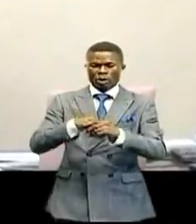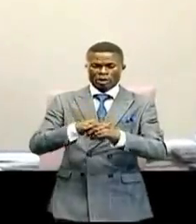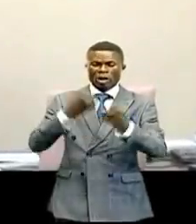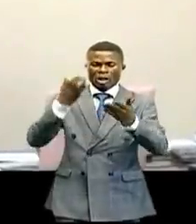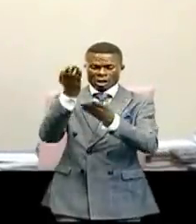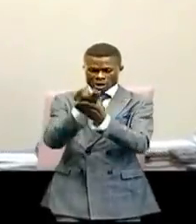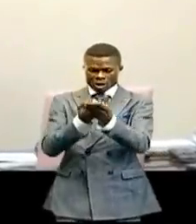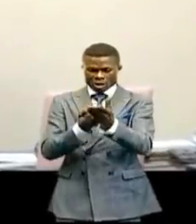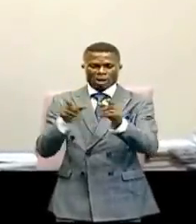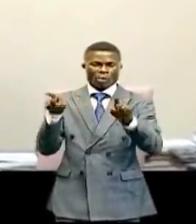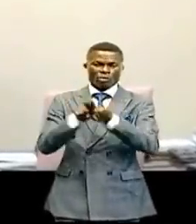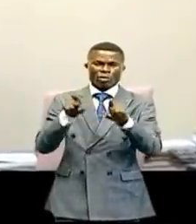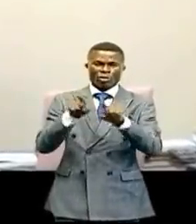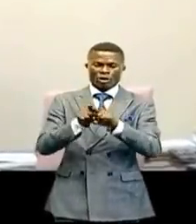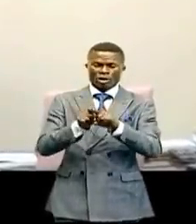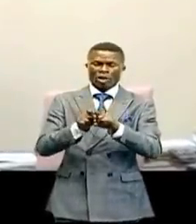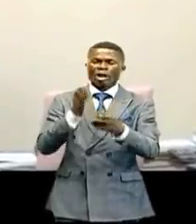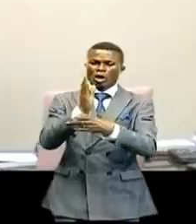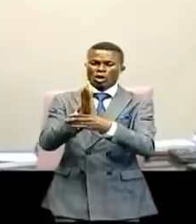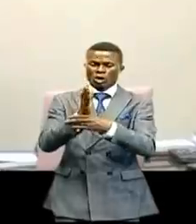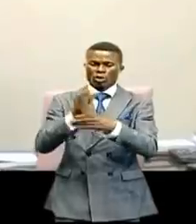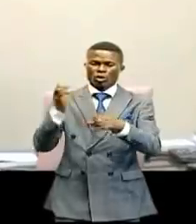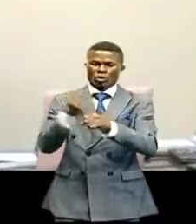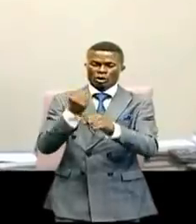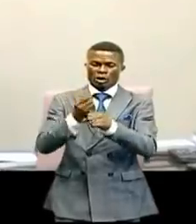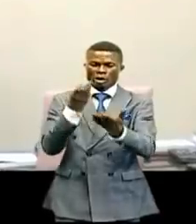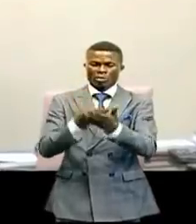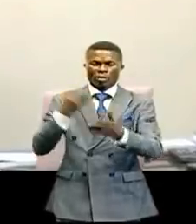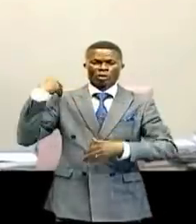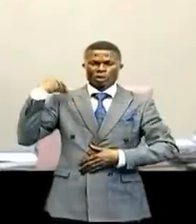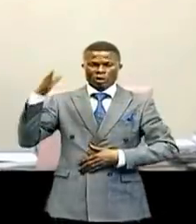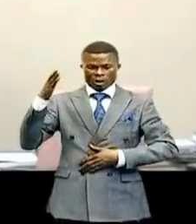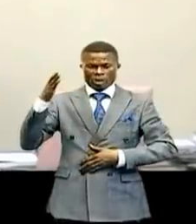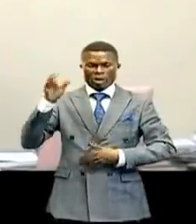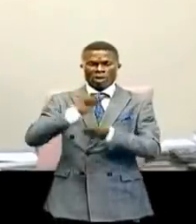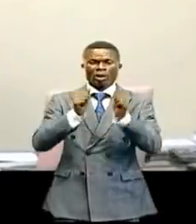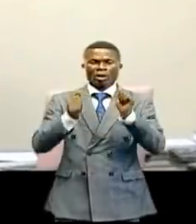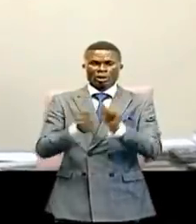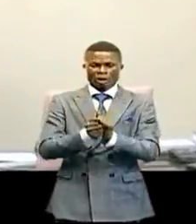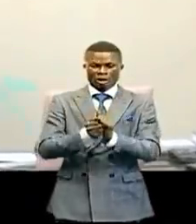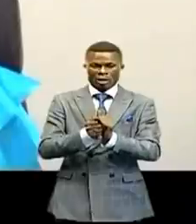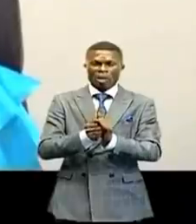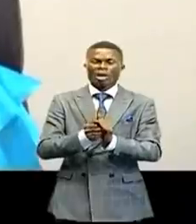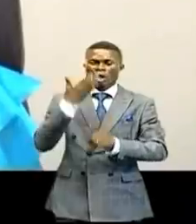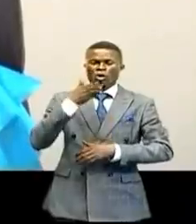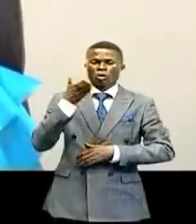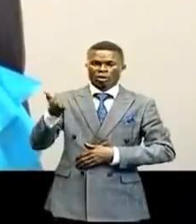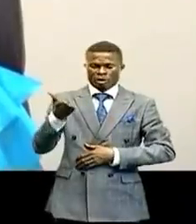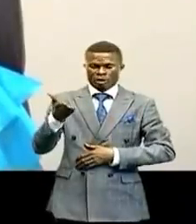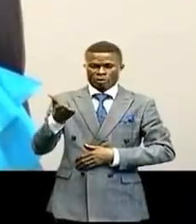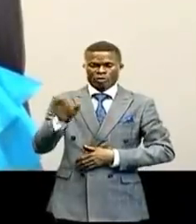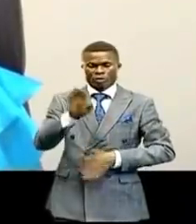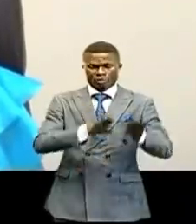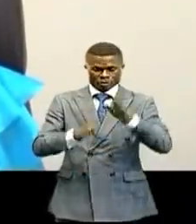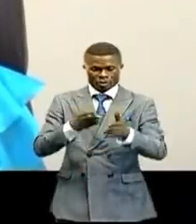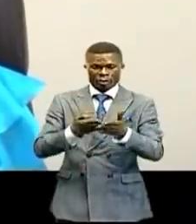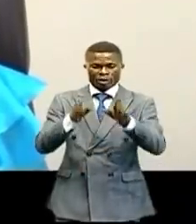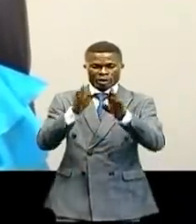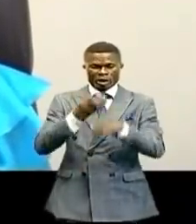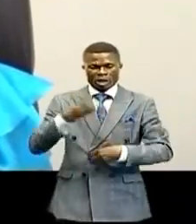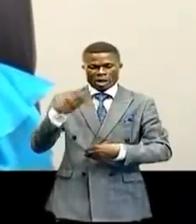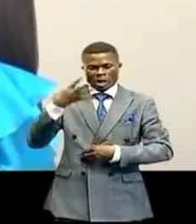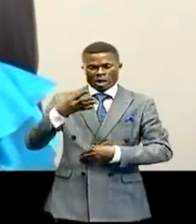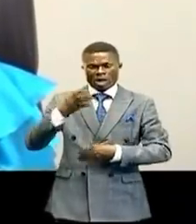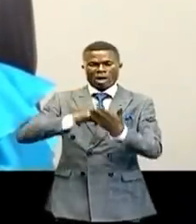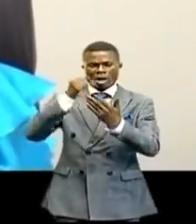circulaire relative aux directives d'exécution du budget de l'État en ce qui concerne le frais funéraire. Il s'agit en fait d'un